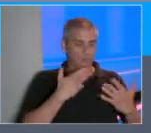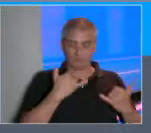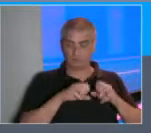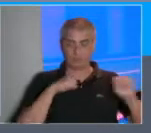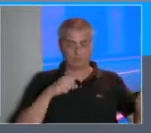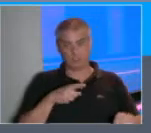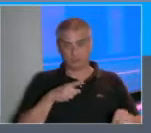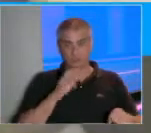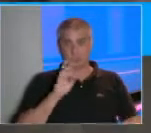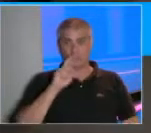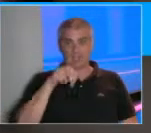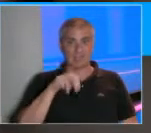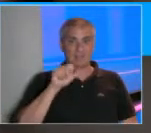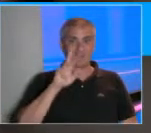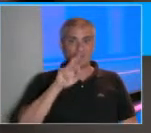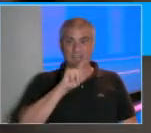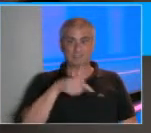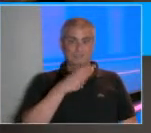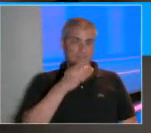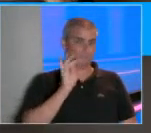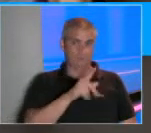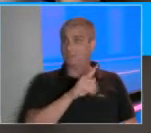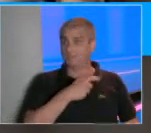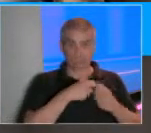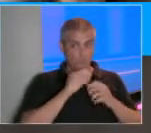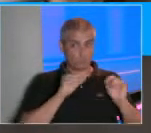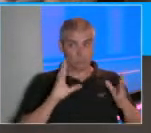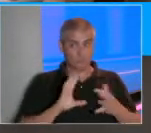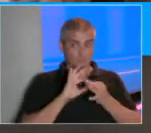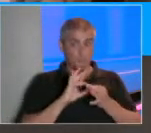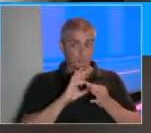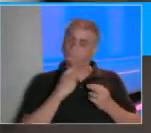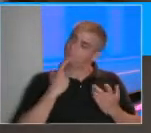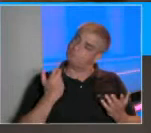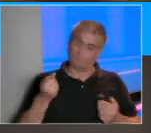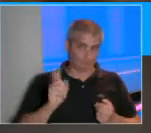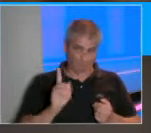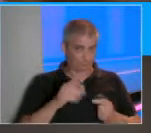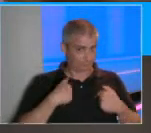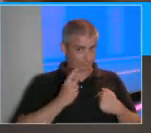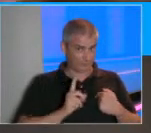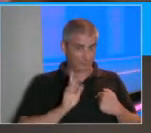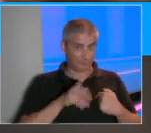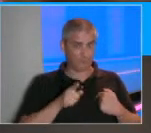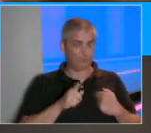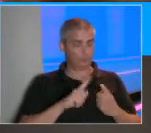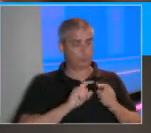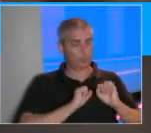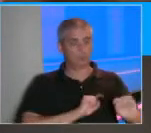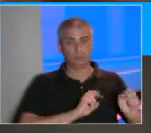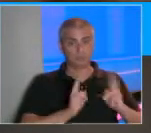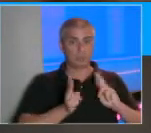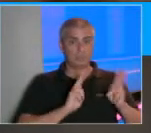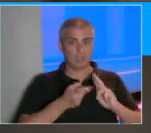כשההסתדרות של רן ארז מתנגדת, האם ארגון המורים יתחבר ביחד ואומר, טוב, אם הם לא, אז גם אנחנו לא, ויש כאן איזו סולידריות?